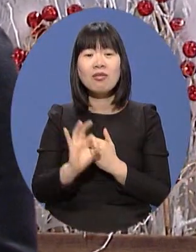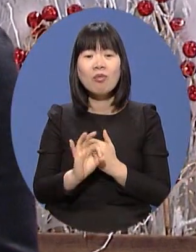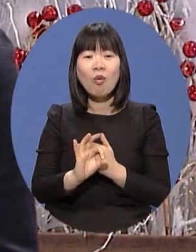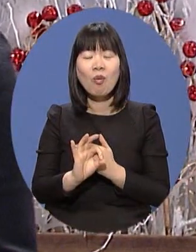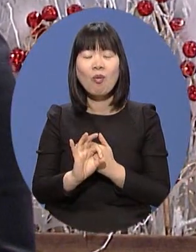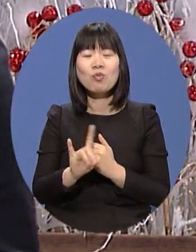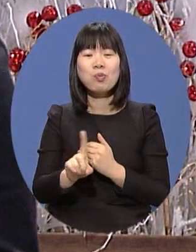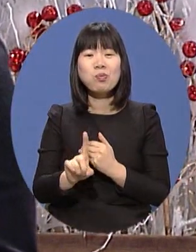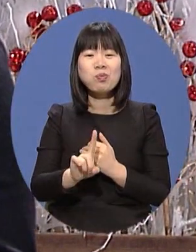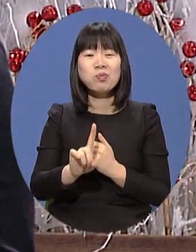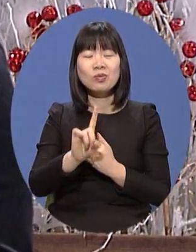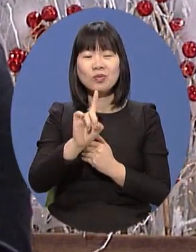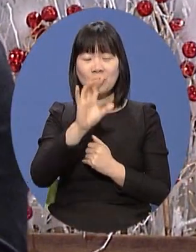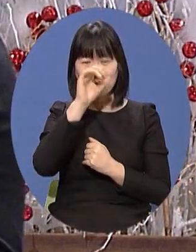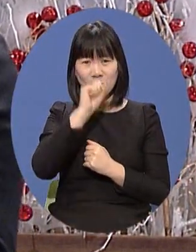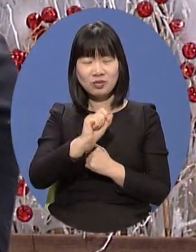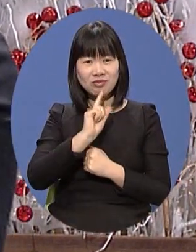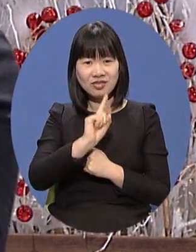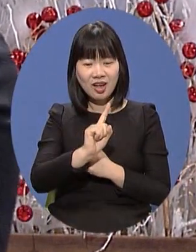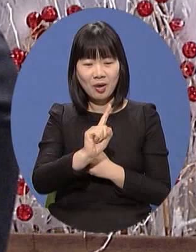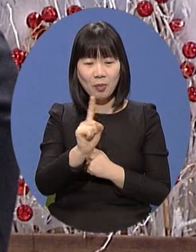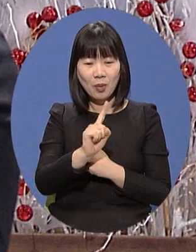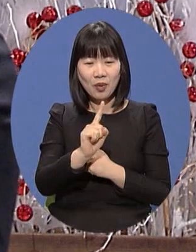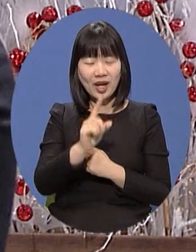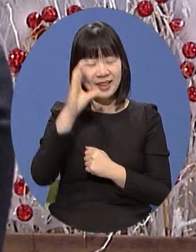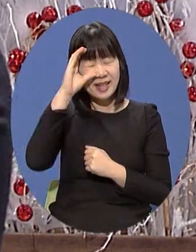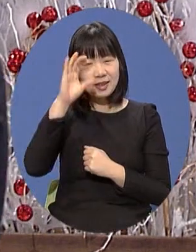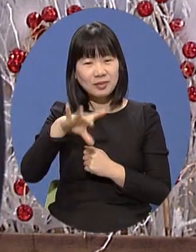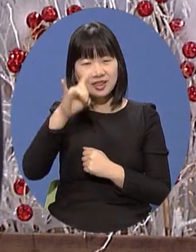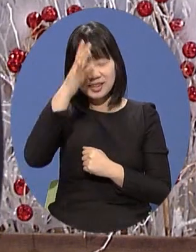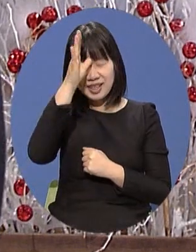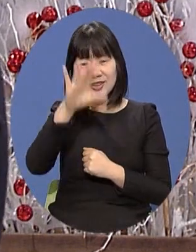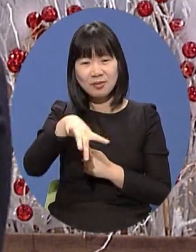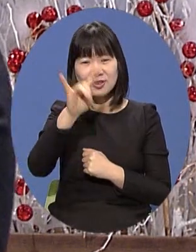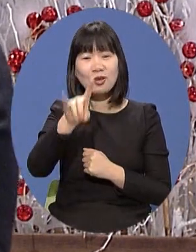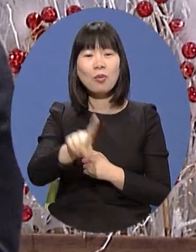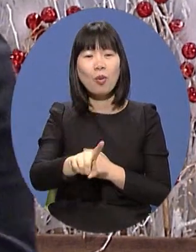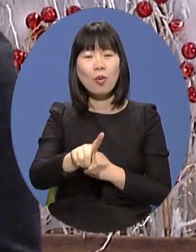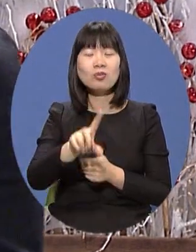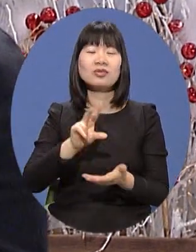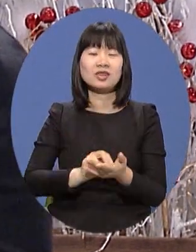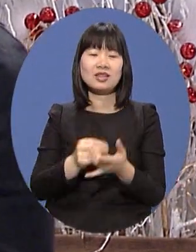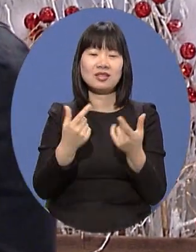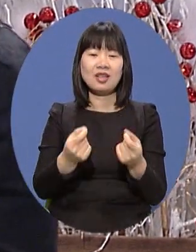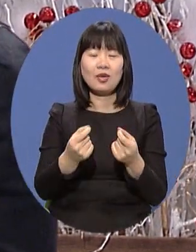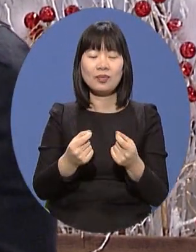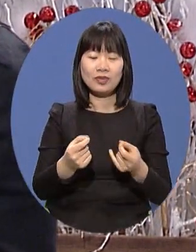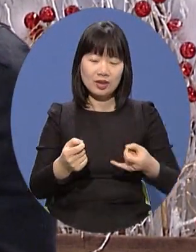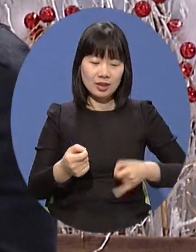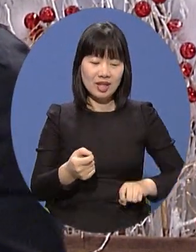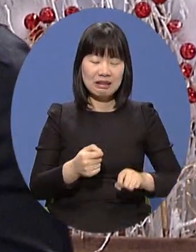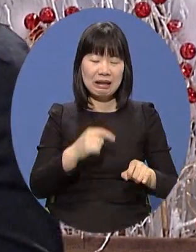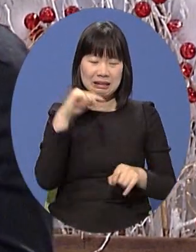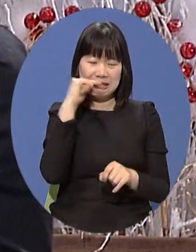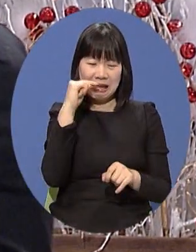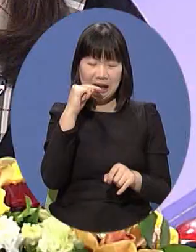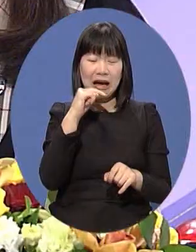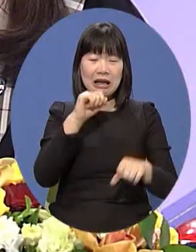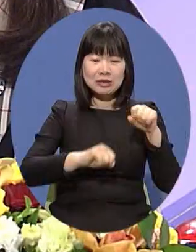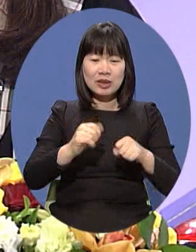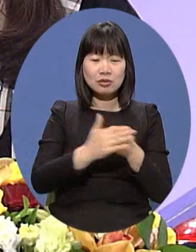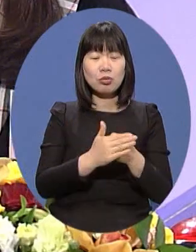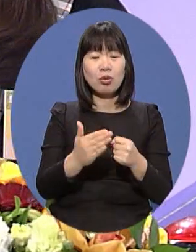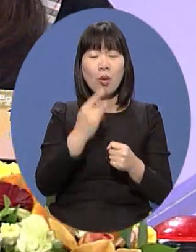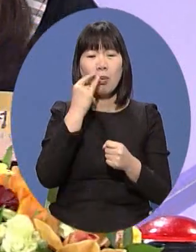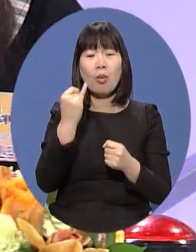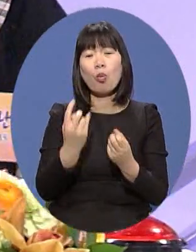아, 뭐가 선이냐, 그러니까 어느 게 달걀이 먼저냐, 닭이 먼저냐 네. 이런 것처럼 아이가 까다롭게 굴었기 때문에 난 어쩔 수 없었어요